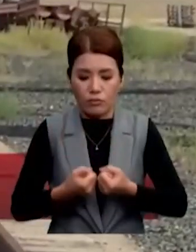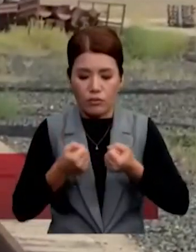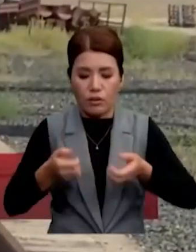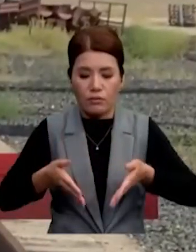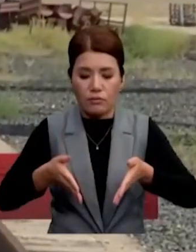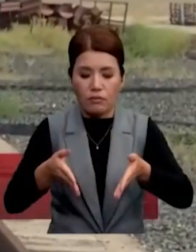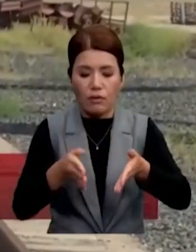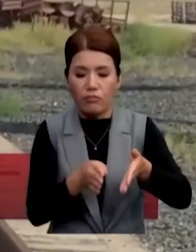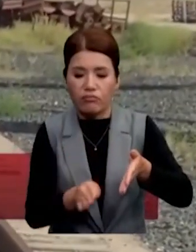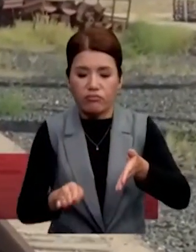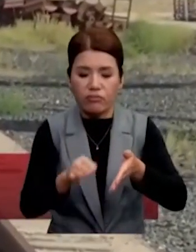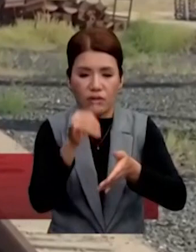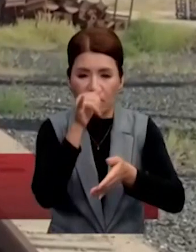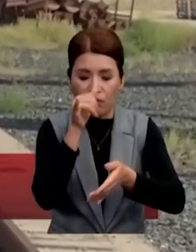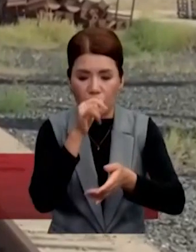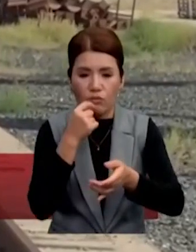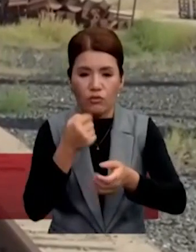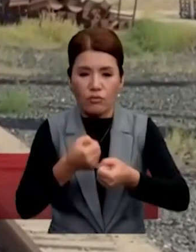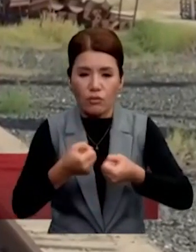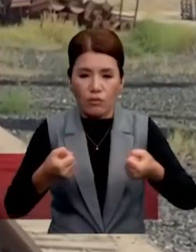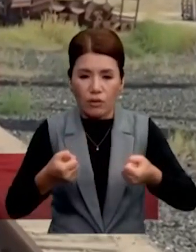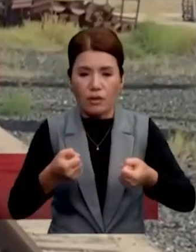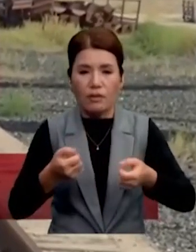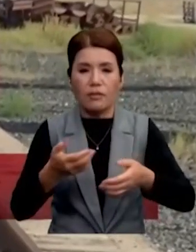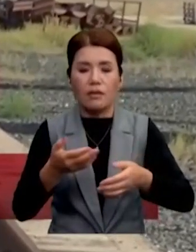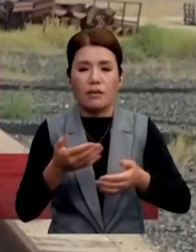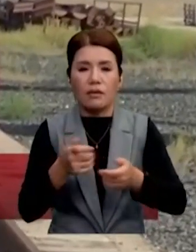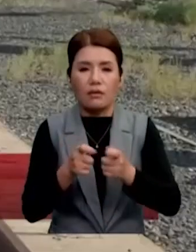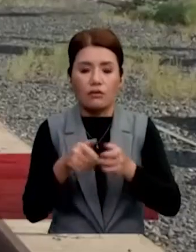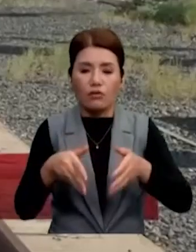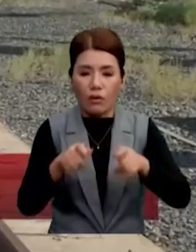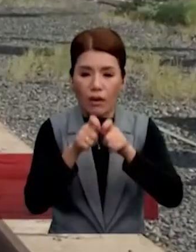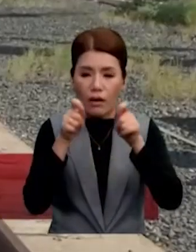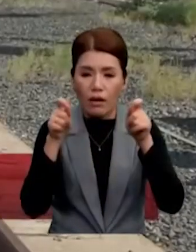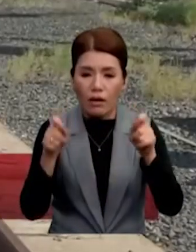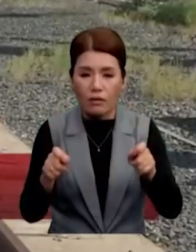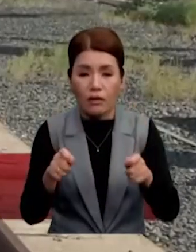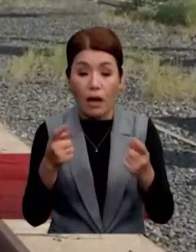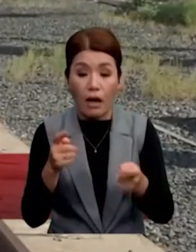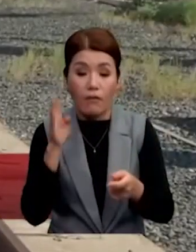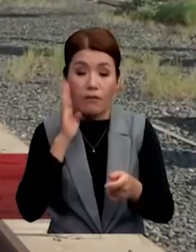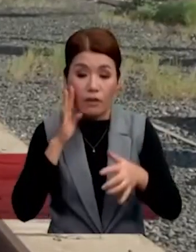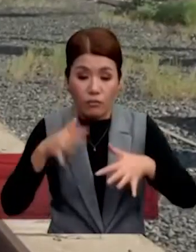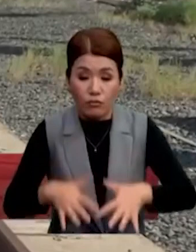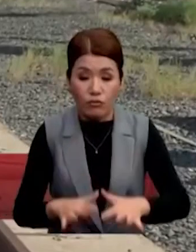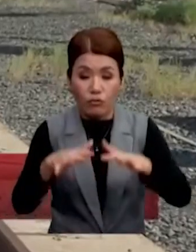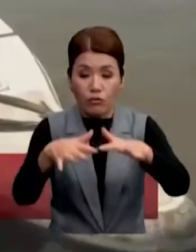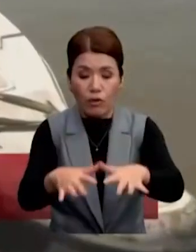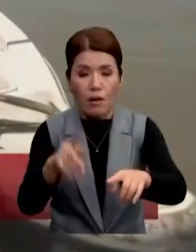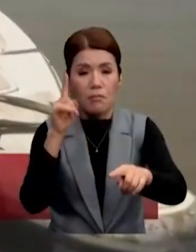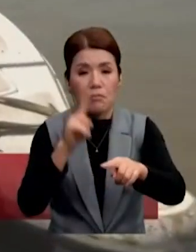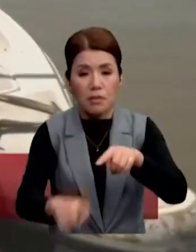өте алмайды. Оны дейтін бір жерін трубаларын кесу керек. Жол ашу керек. А су мен келсе ол жылдан